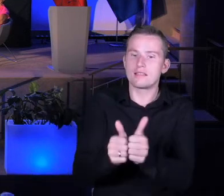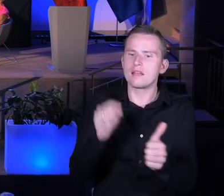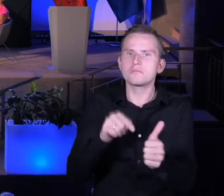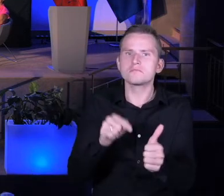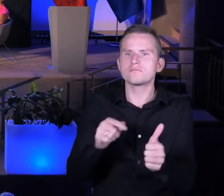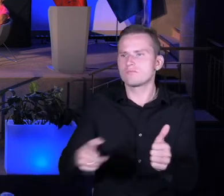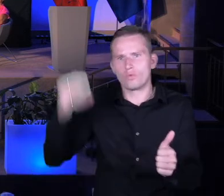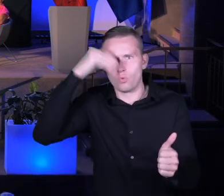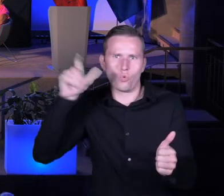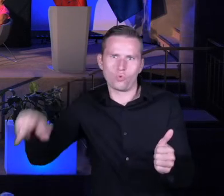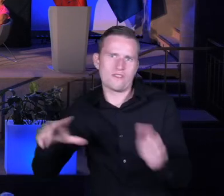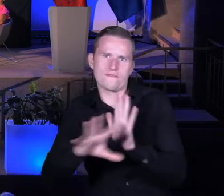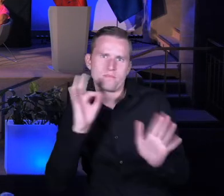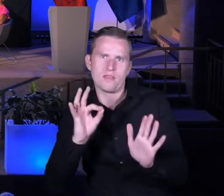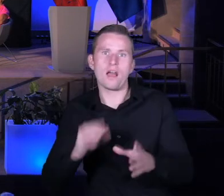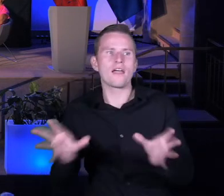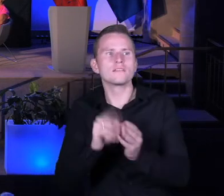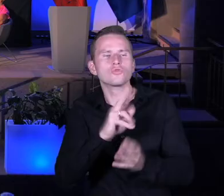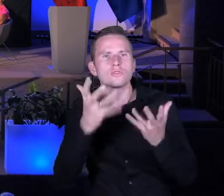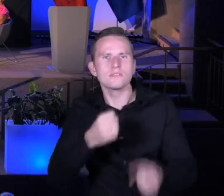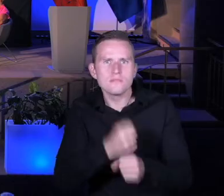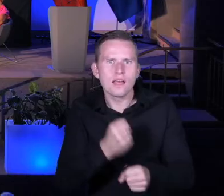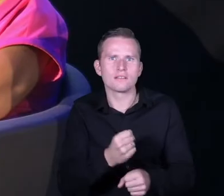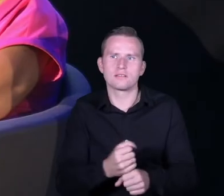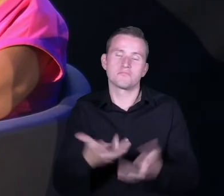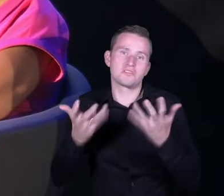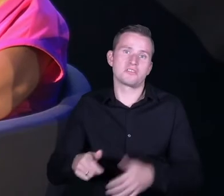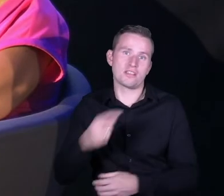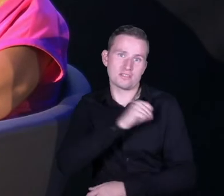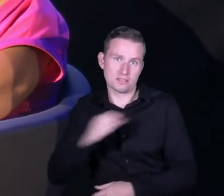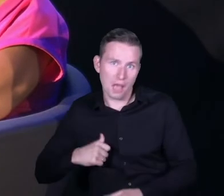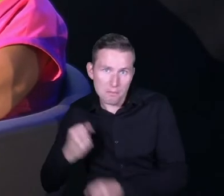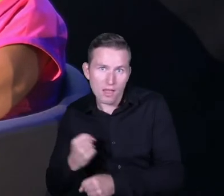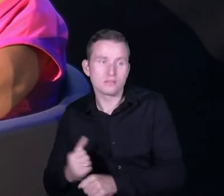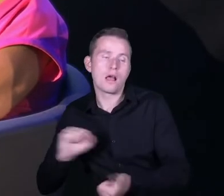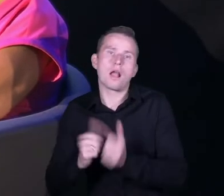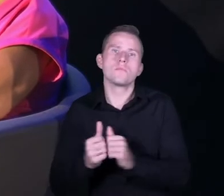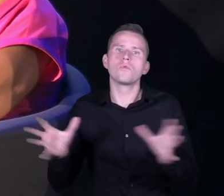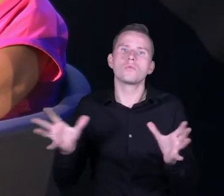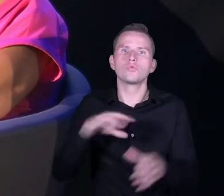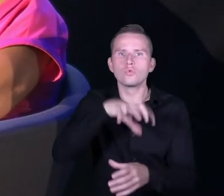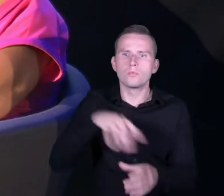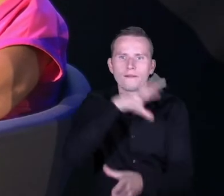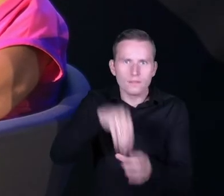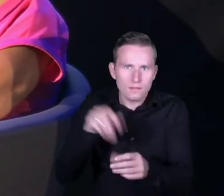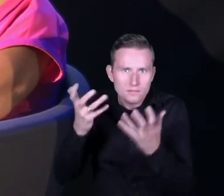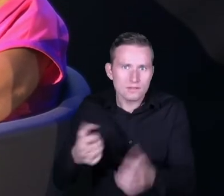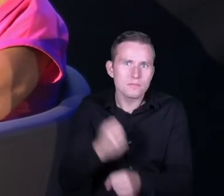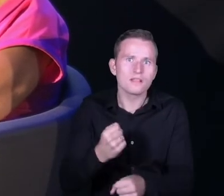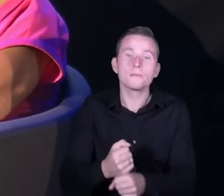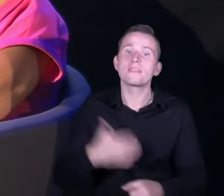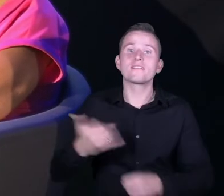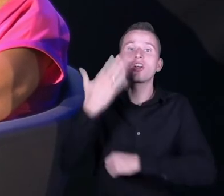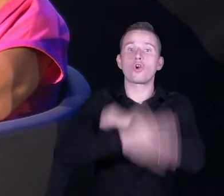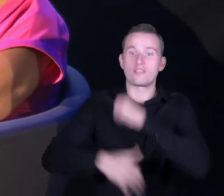które zadanie chce wybrać, z kim chce pracować, czy chce pracować indywidualnie, czy chce pracować w grupie. Na koniec tygodnia zawsze taki plan